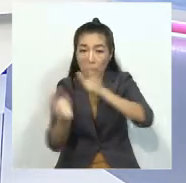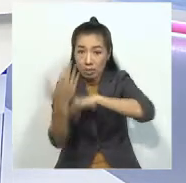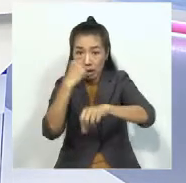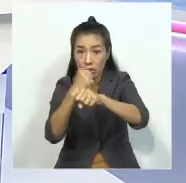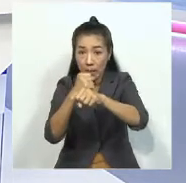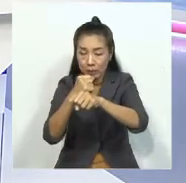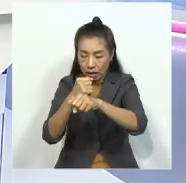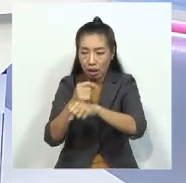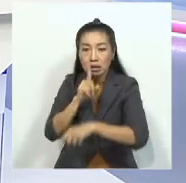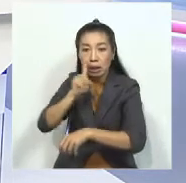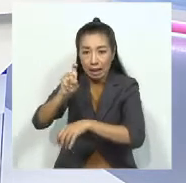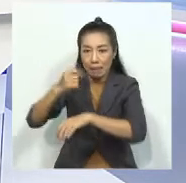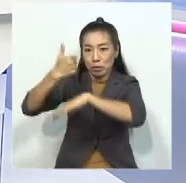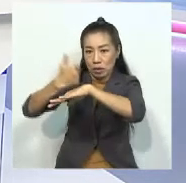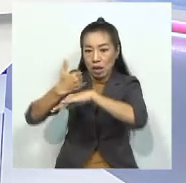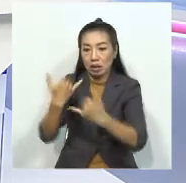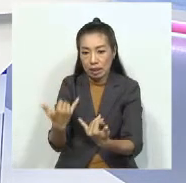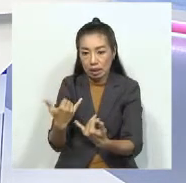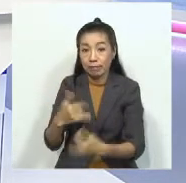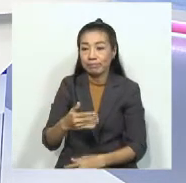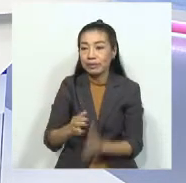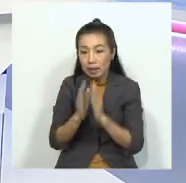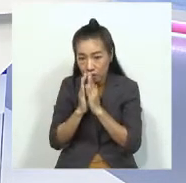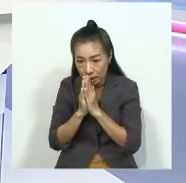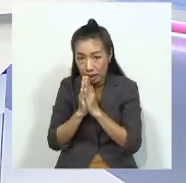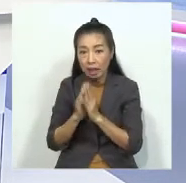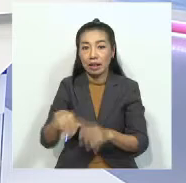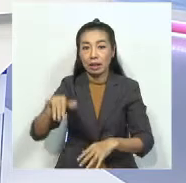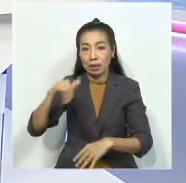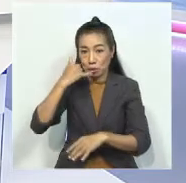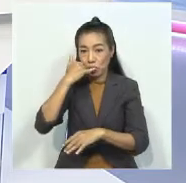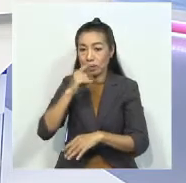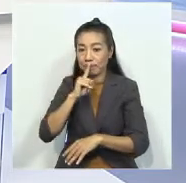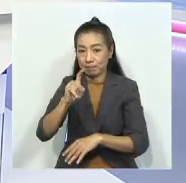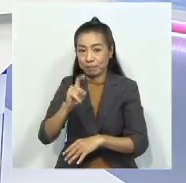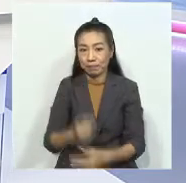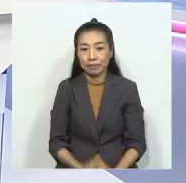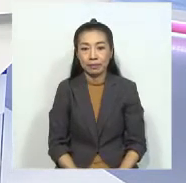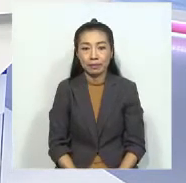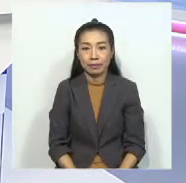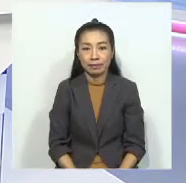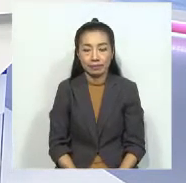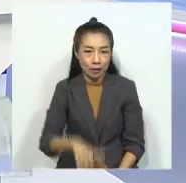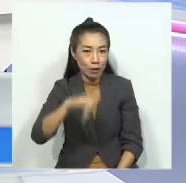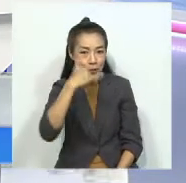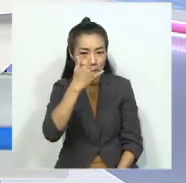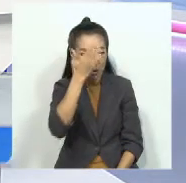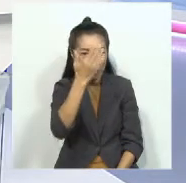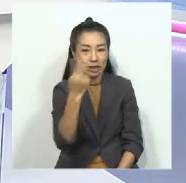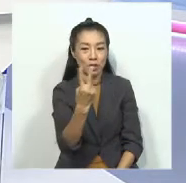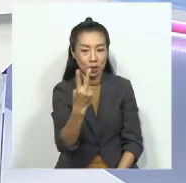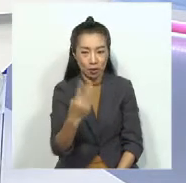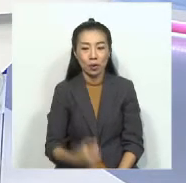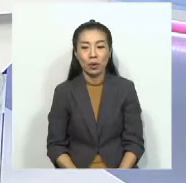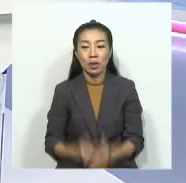ติมณฑลอธิบดีกรมฝนหลวงและการบินเกษตรค่ะสวัสดีค่ะท่านอธิบดีค่ะ สวัสดีครับ ครับสวัสดีครับท่านผู้ดำเนินราย